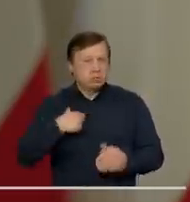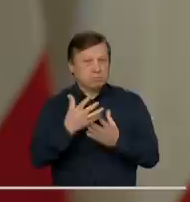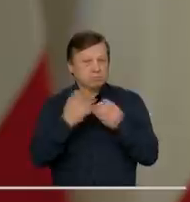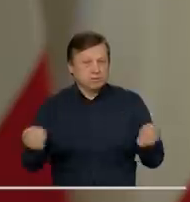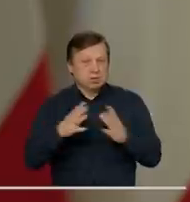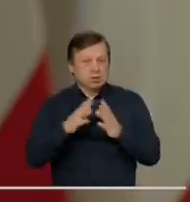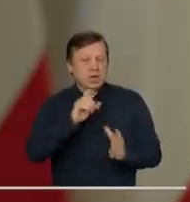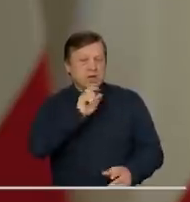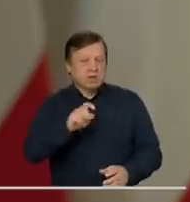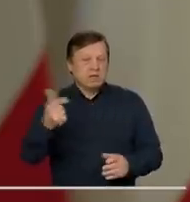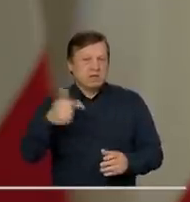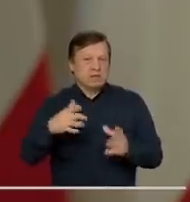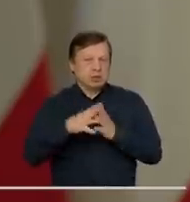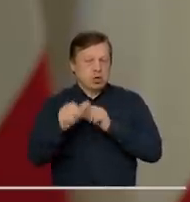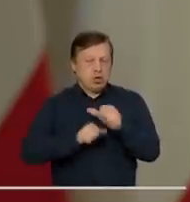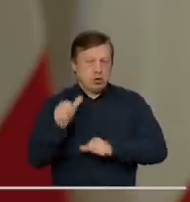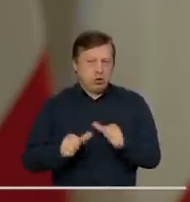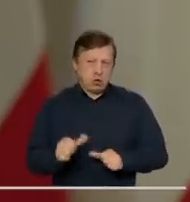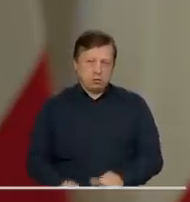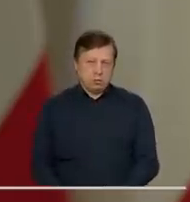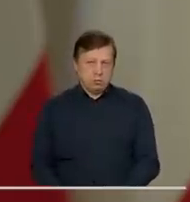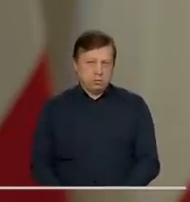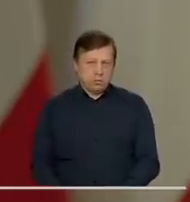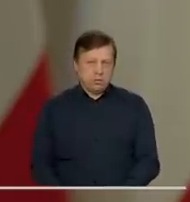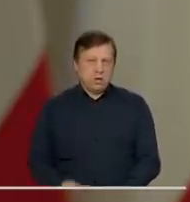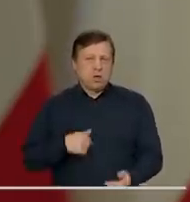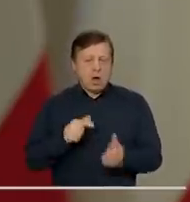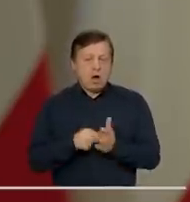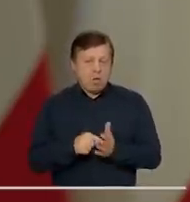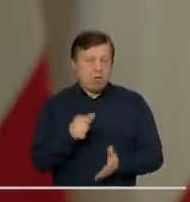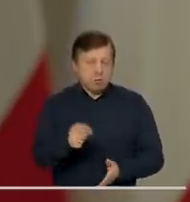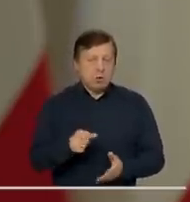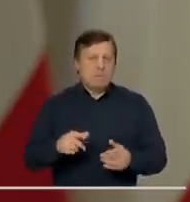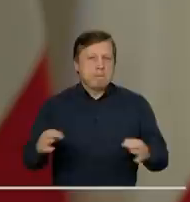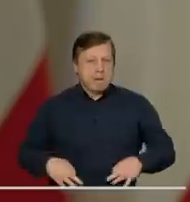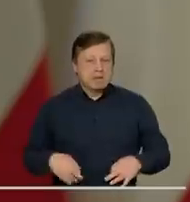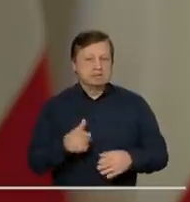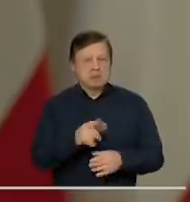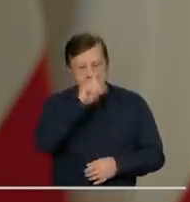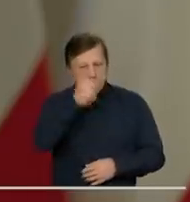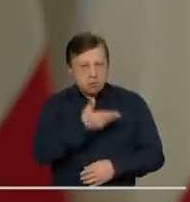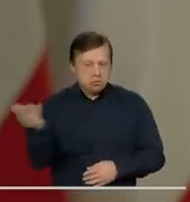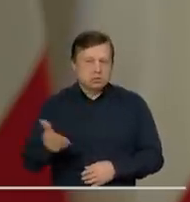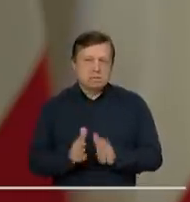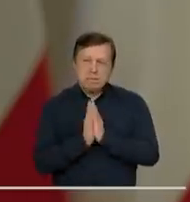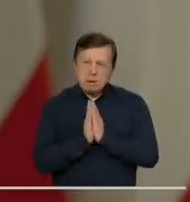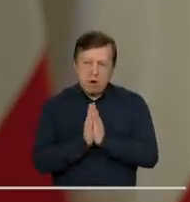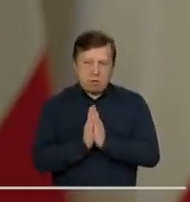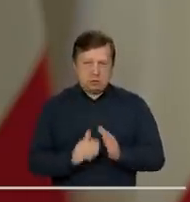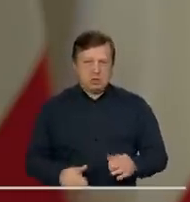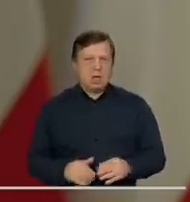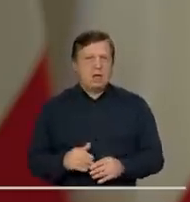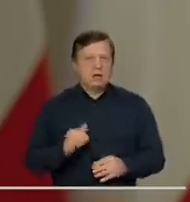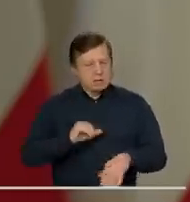utraciliśmy 10 kwietnia 2010 roku. Oto wszystkich państwa, moich rodaków, gorąco proszę,